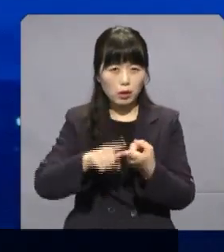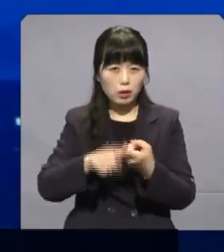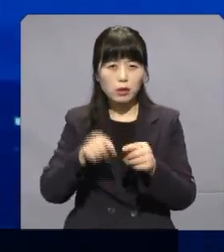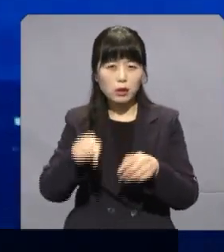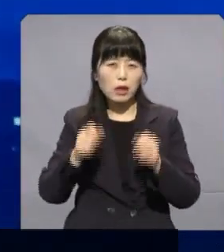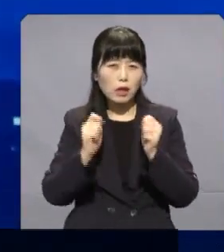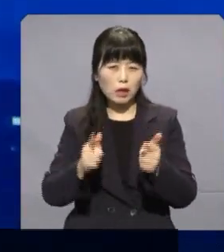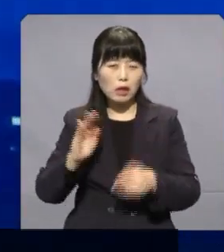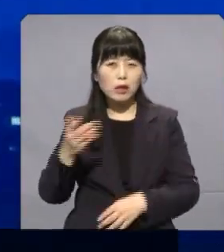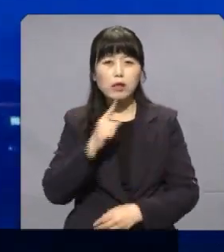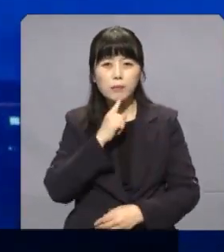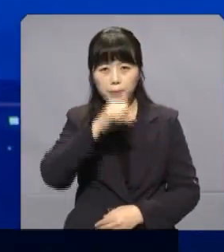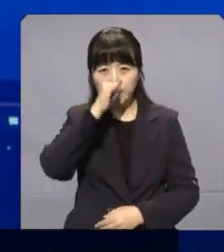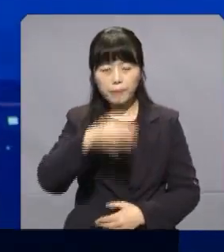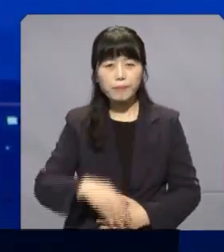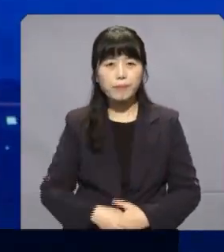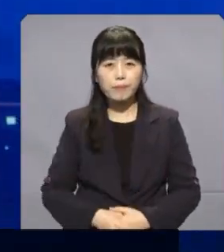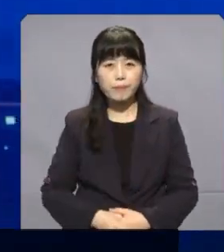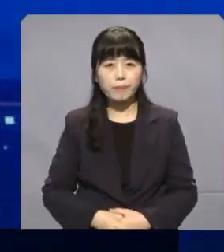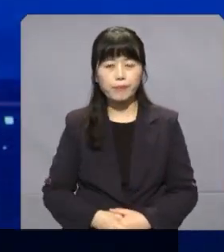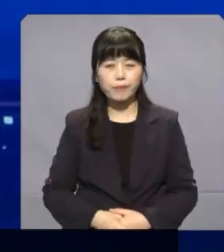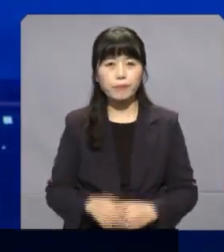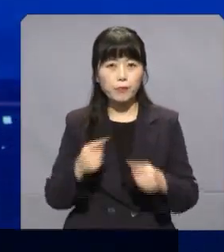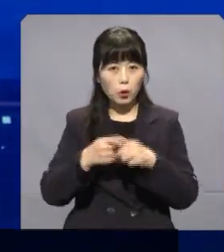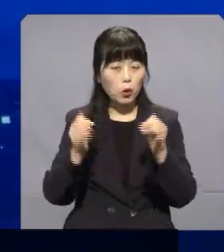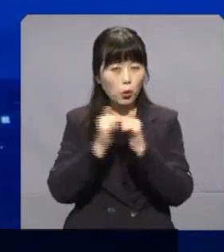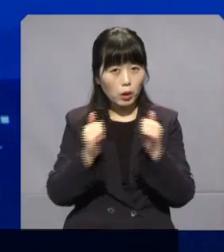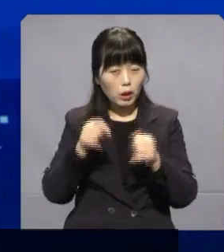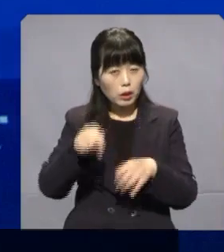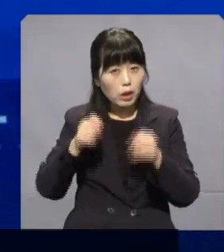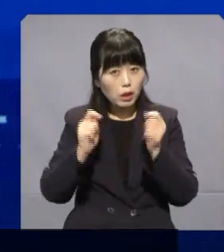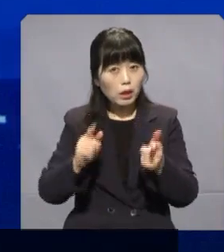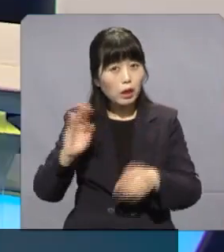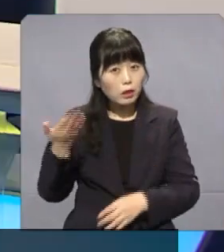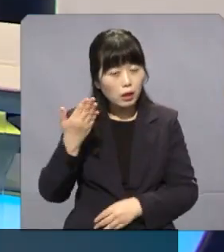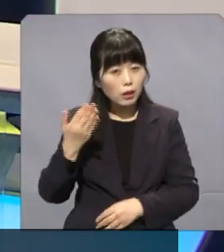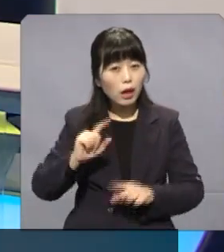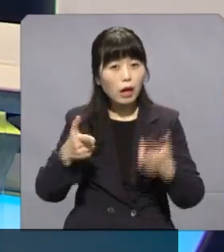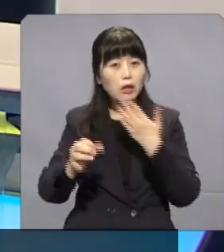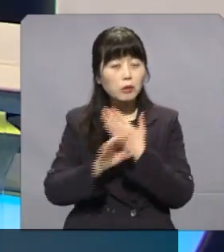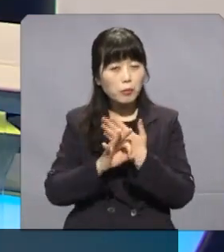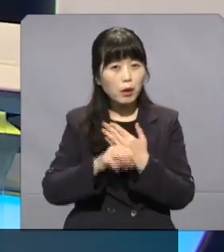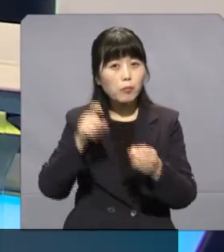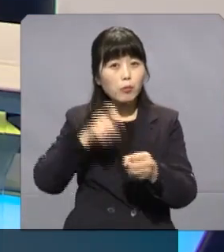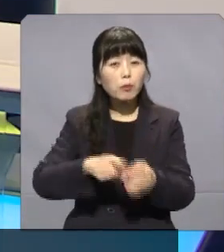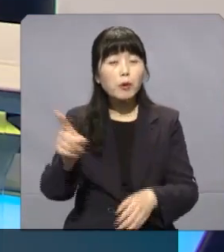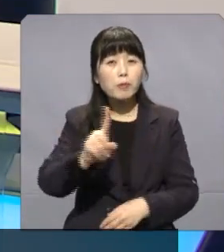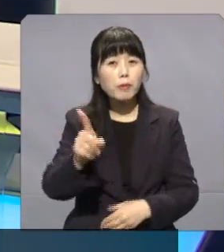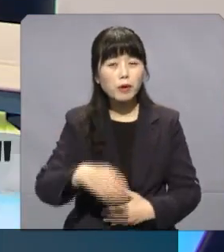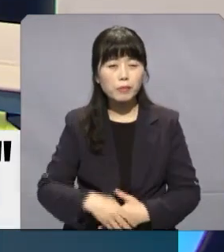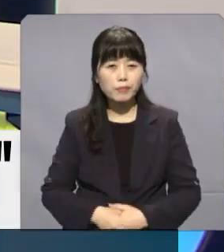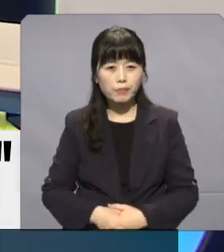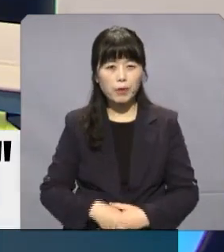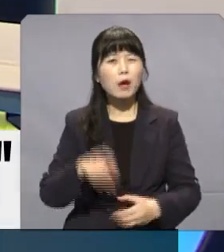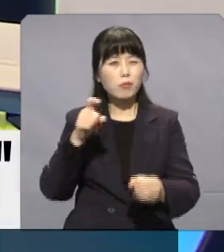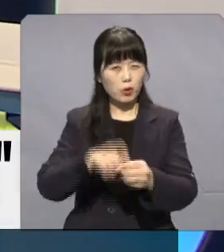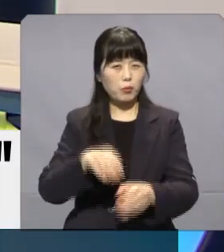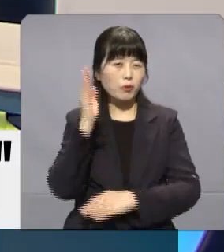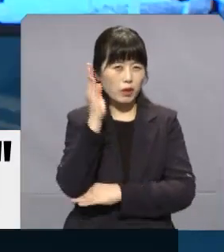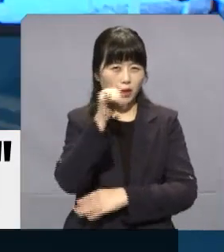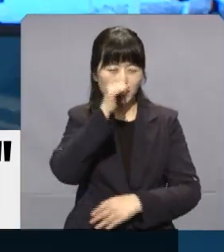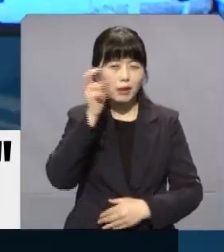계기가 됐다 이렇게 말했습니다 김대현 평론가님 이게 진짜 계기가 됐을까요 아니면 명분일까요 겉으로 나오는 뭐 이건 명분이